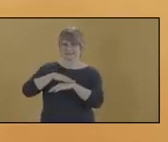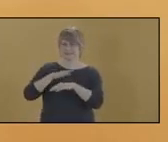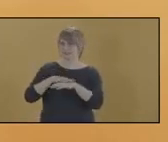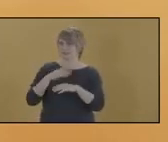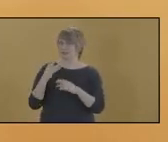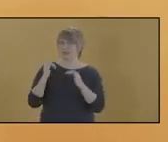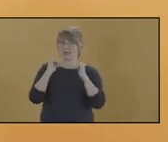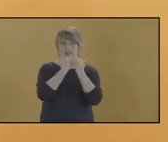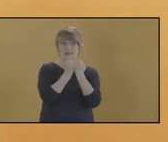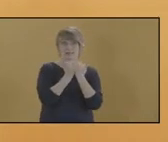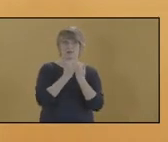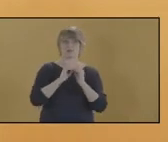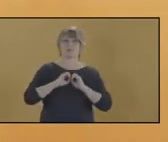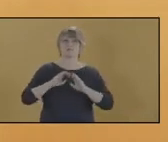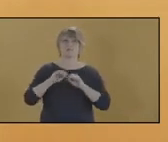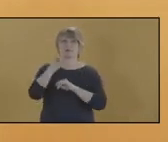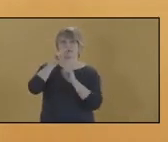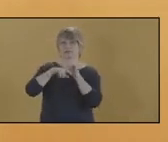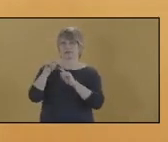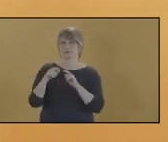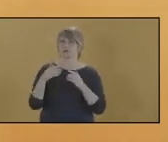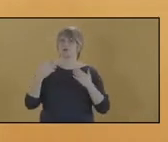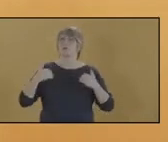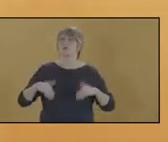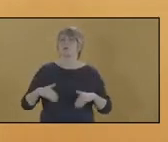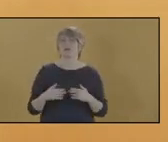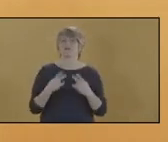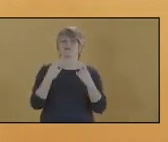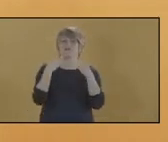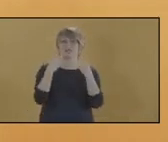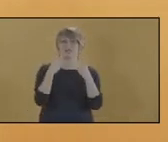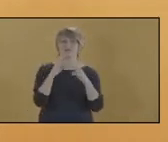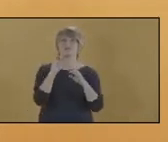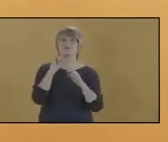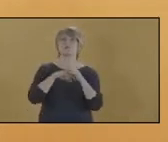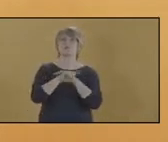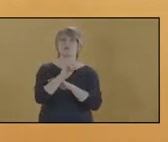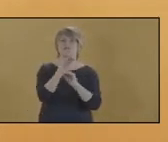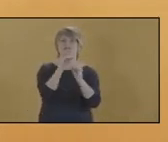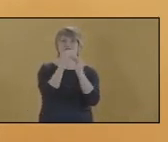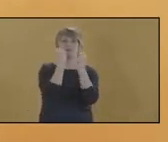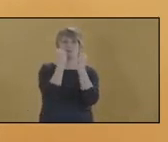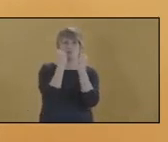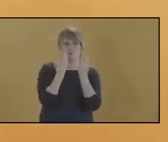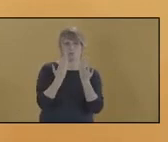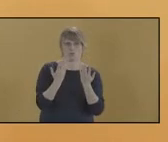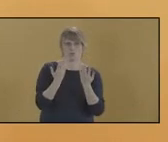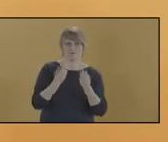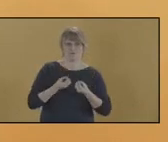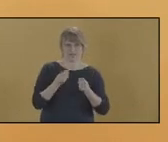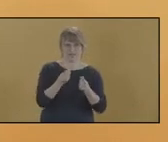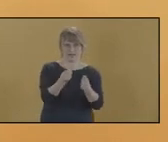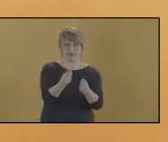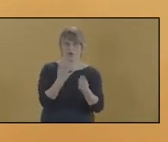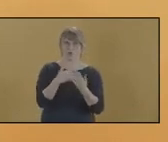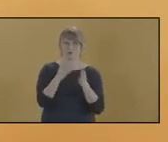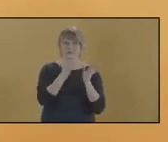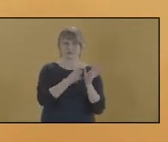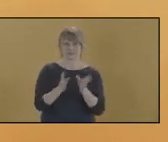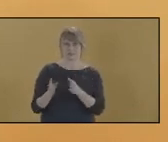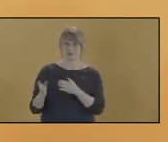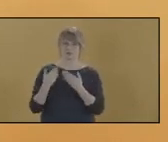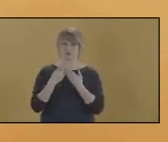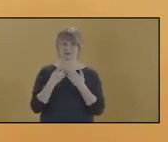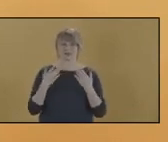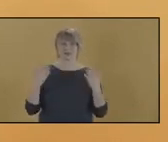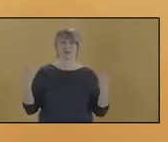Eltern und MultiplikatorInnen als Informationsquelle an Bedeutung und auch diese Dinge einzuordnen und auch einen Raum zu